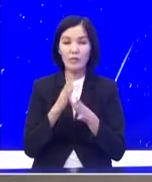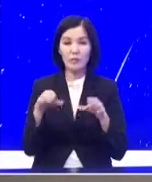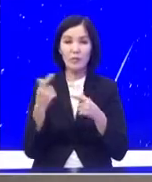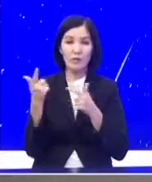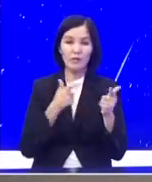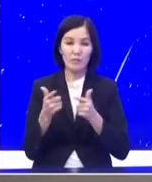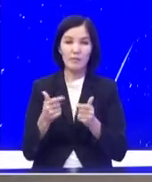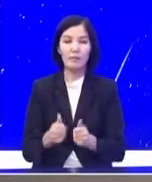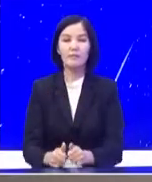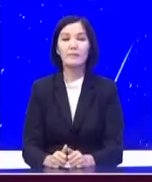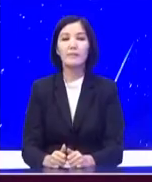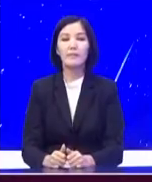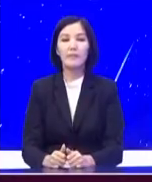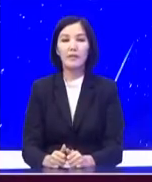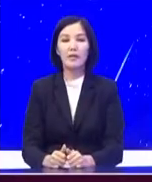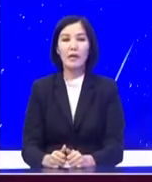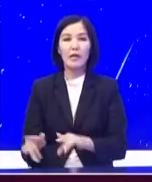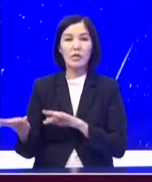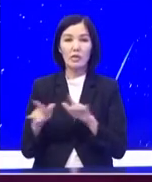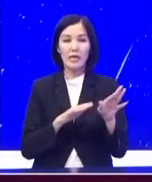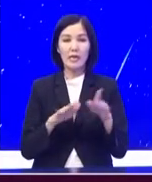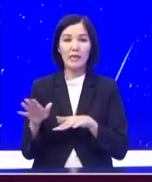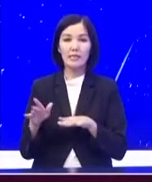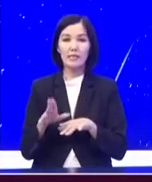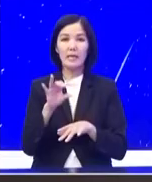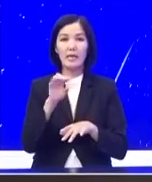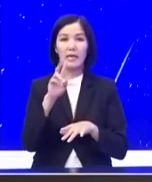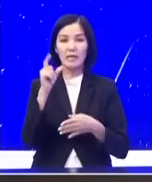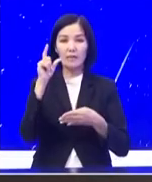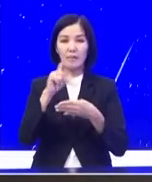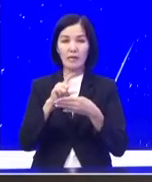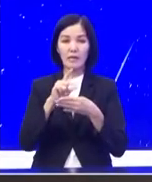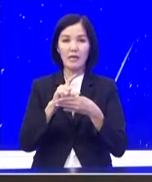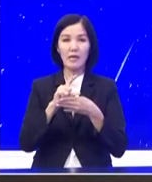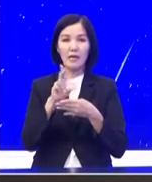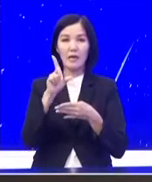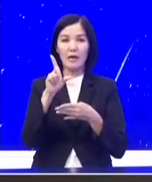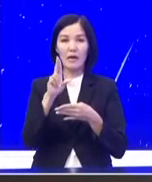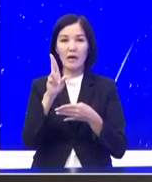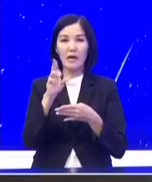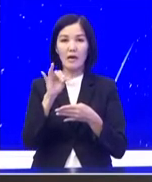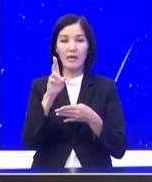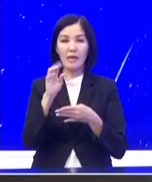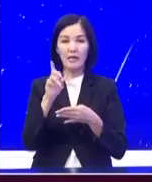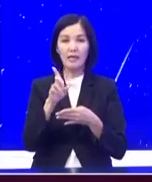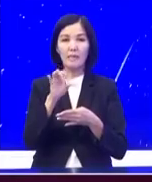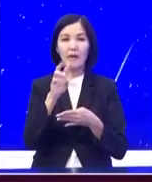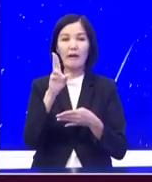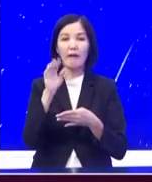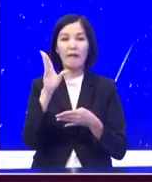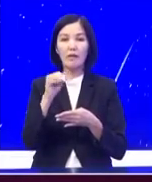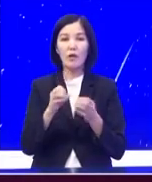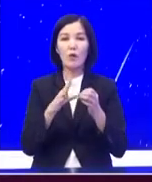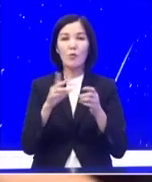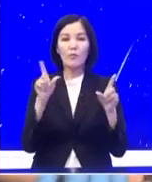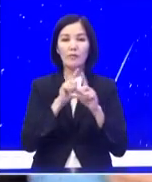беруге дайынбыз. Шара аясында Еркін, Имам мешітінің еріктілері, Қарекет қайырымдылық қоры, Баракат, Адал кафесі сынды 15